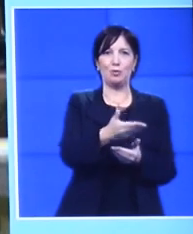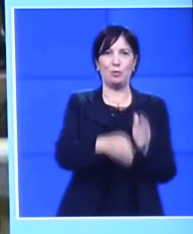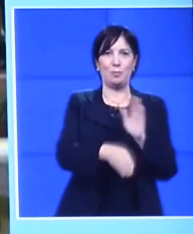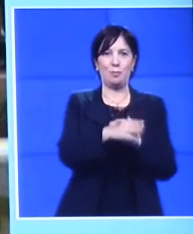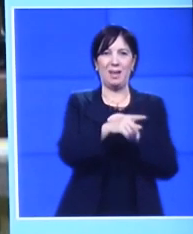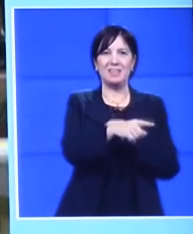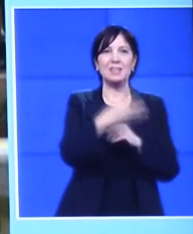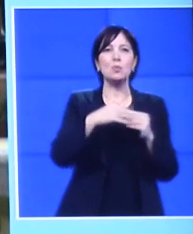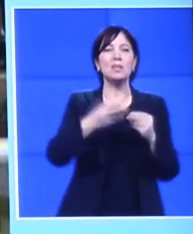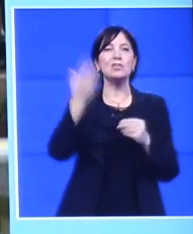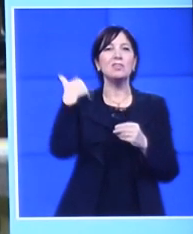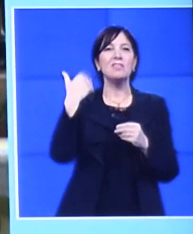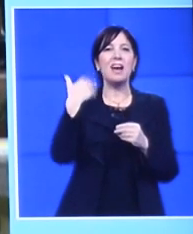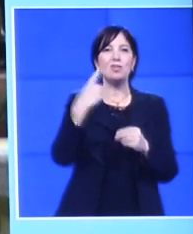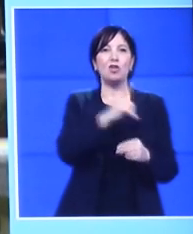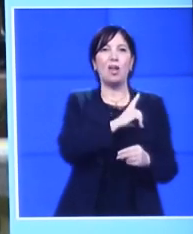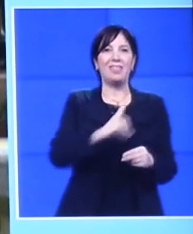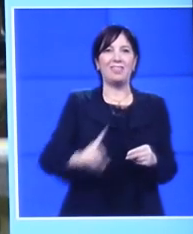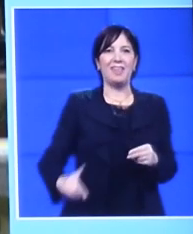Quando hanno fatto i diaconi,